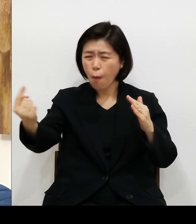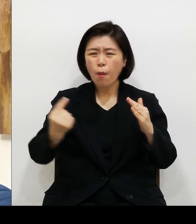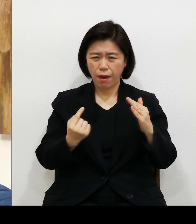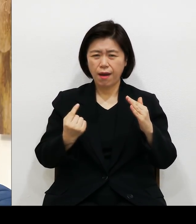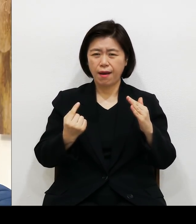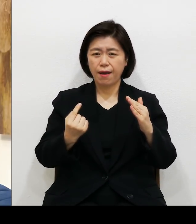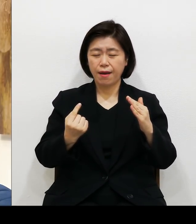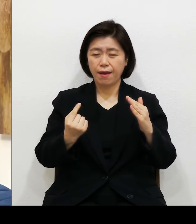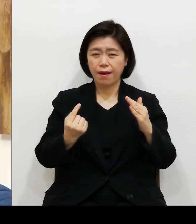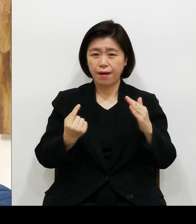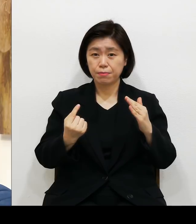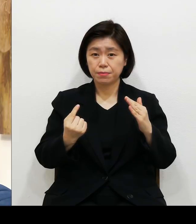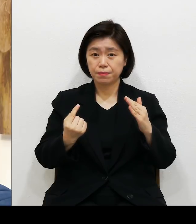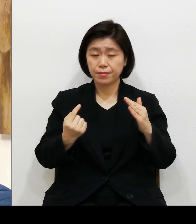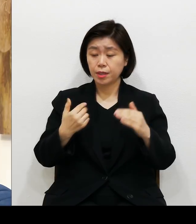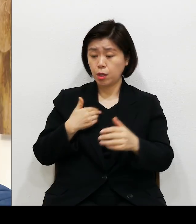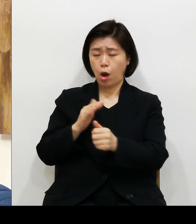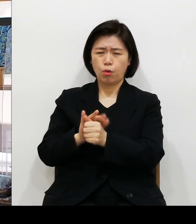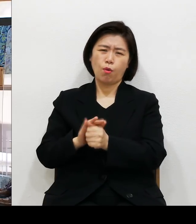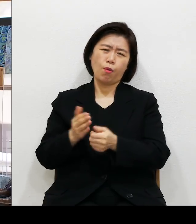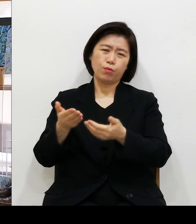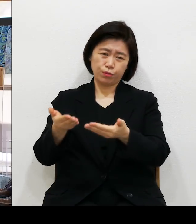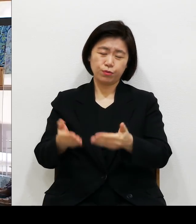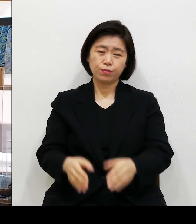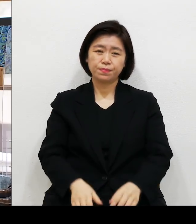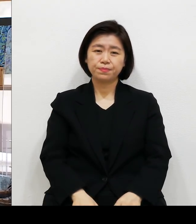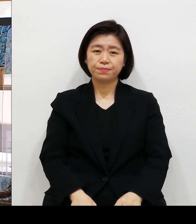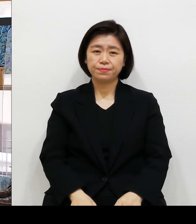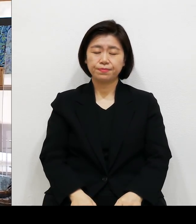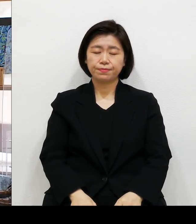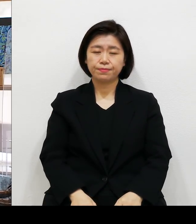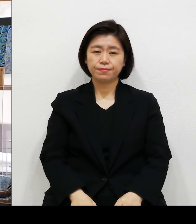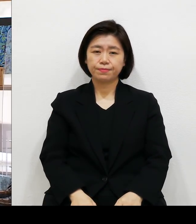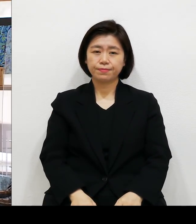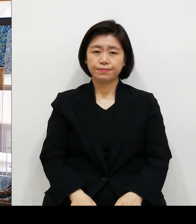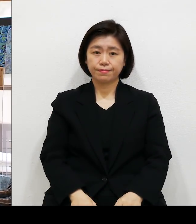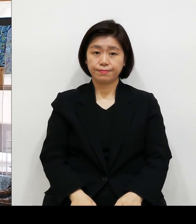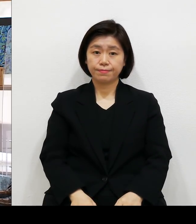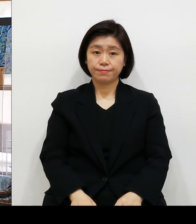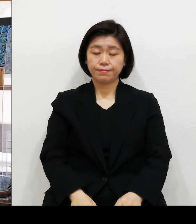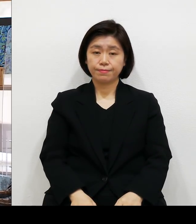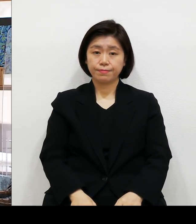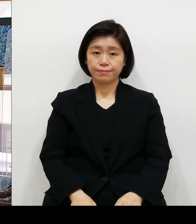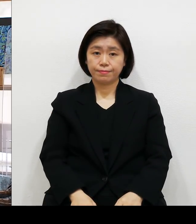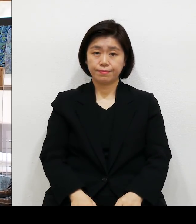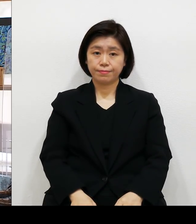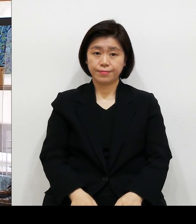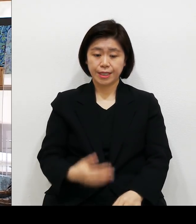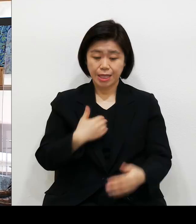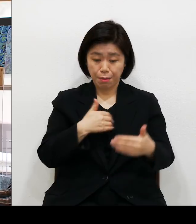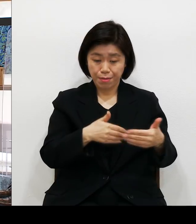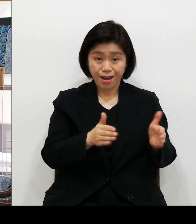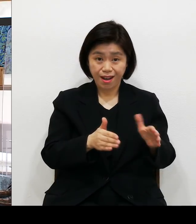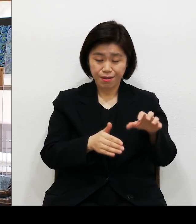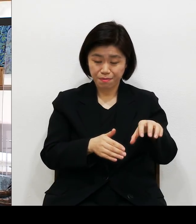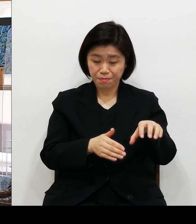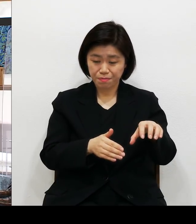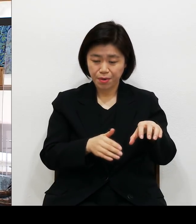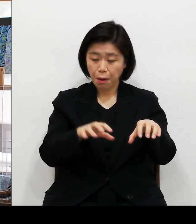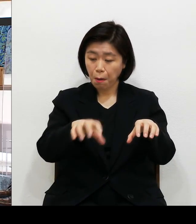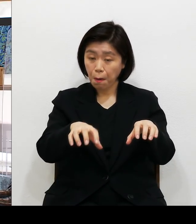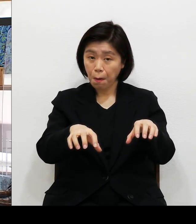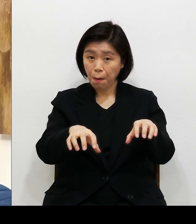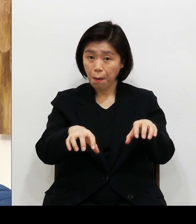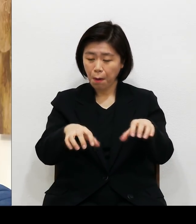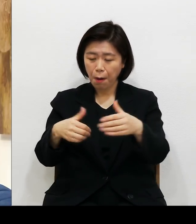분이라니까 제가 고시원 사장님한테 부탁드릴 테니까 우리 옆방으로 주소 이전을 하세요. 그래서 제 옆방에다 그 고시원 옆방에다 주소 이전을